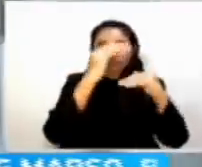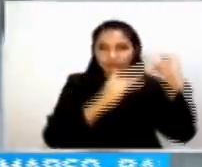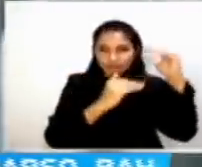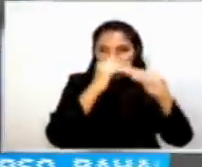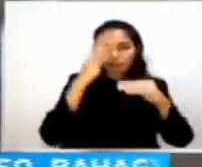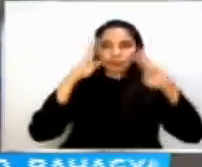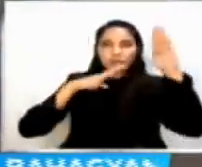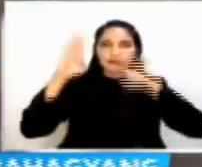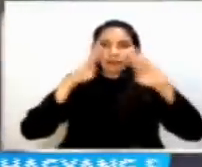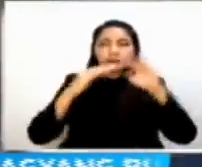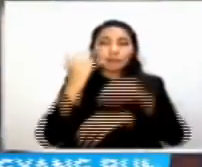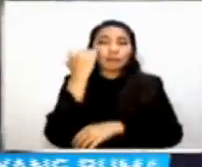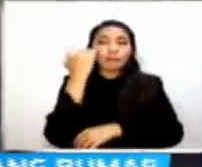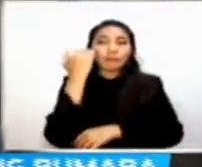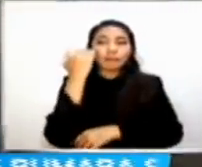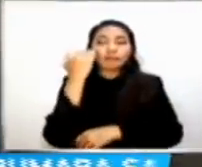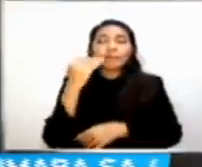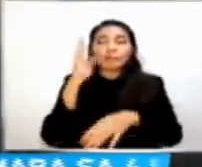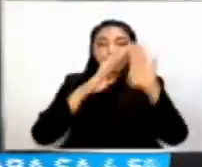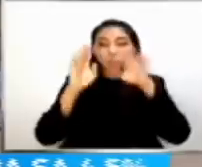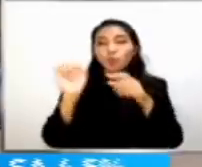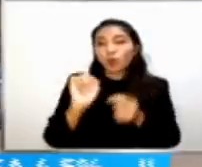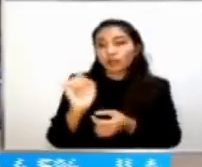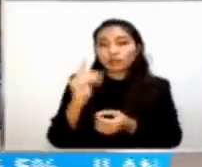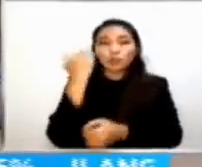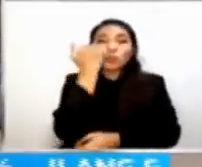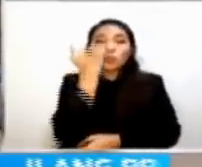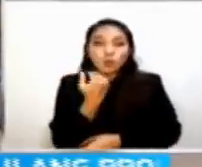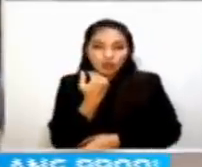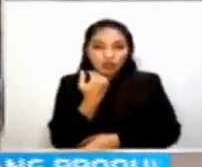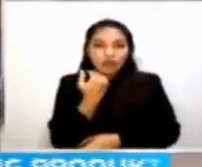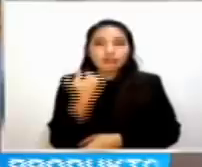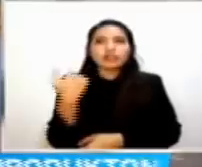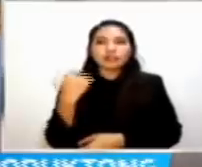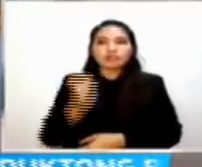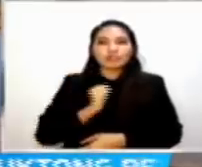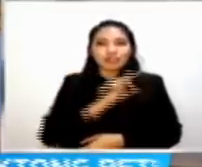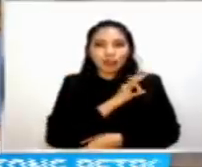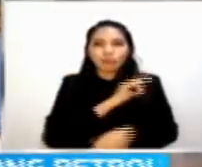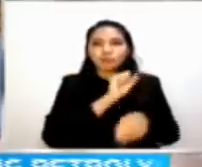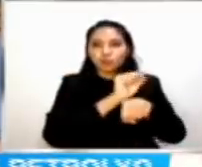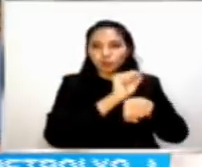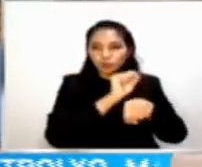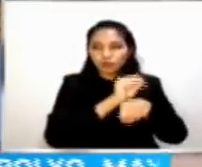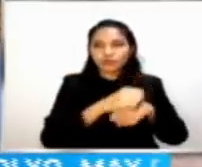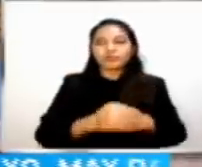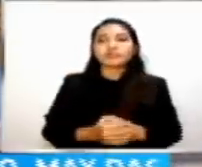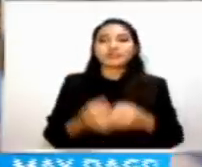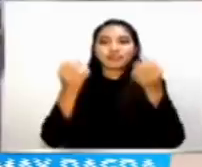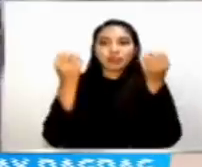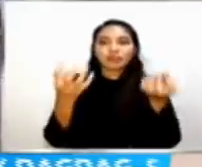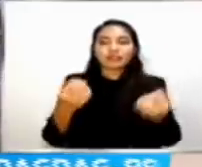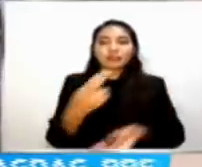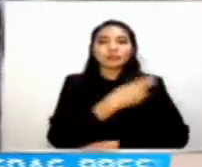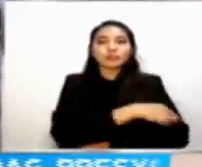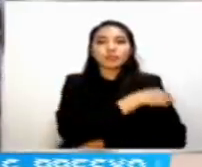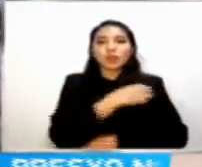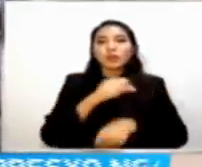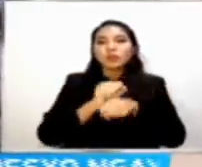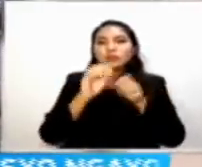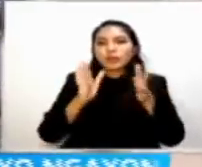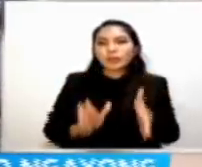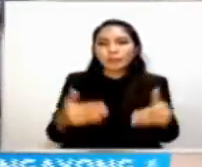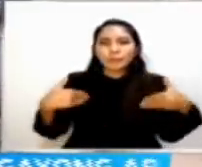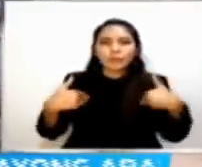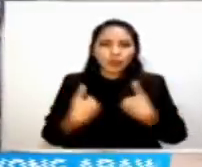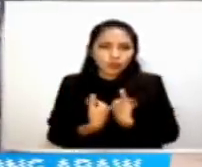ang tatao sa mga expansion na yan. Lalo't maraming healthcare worker ang pagod o kaya na may nagkaka-COVID na rin. Yung